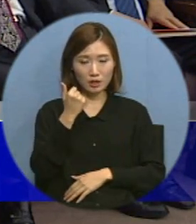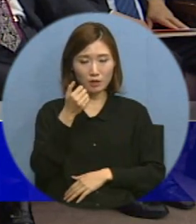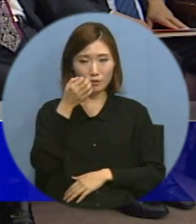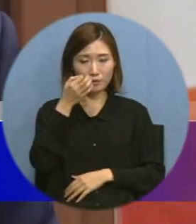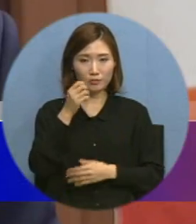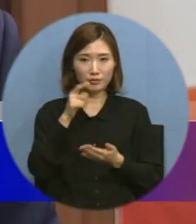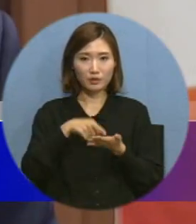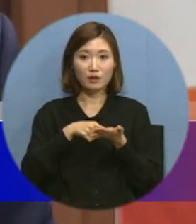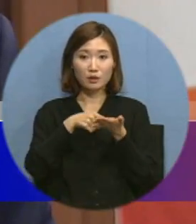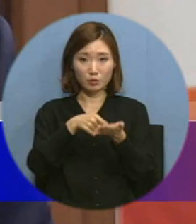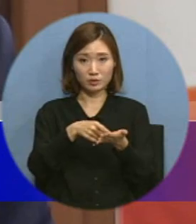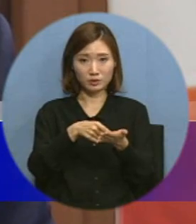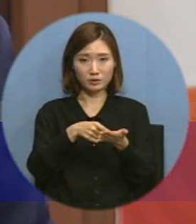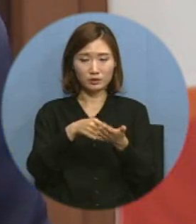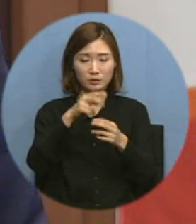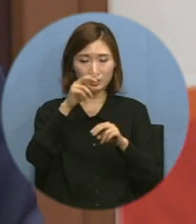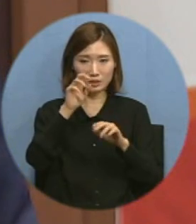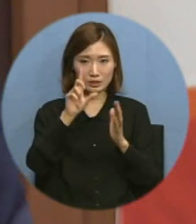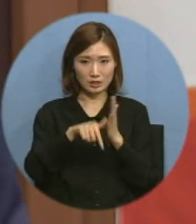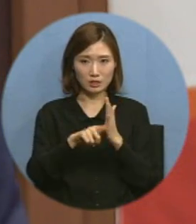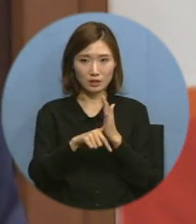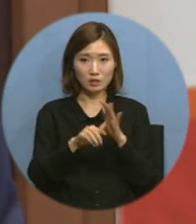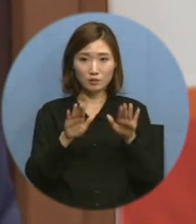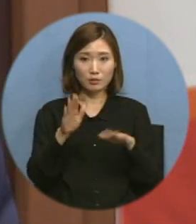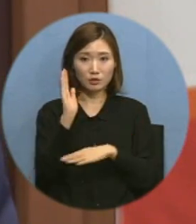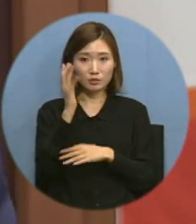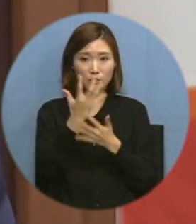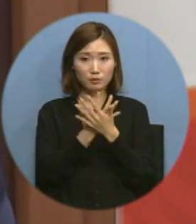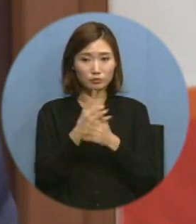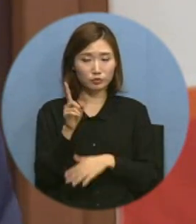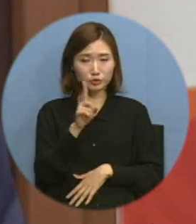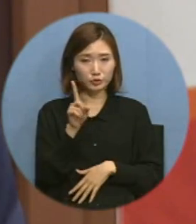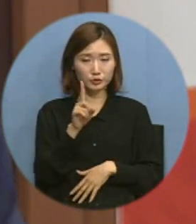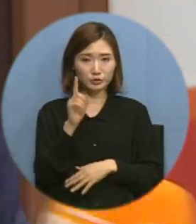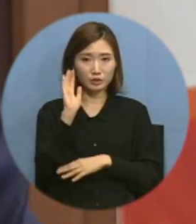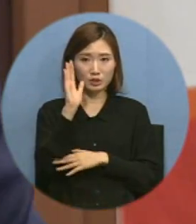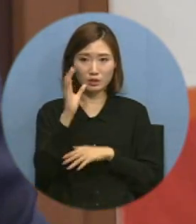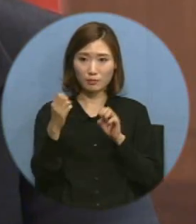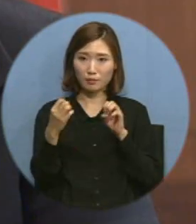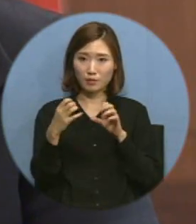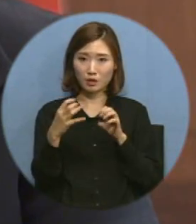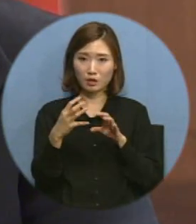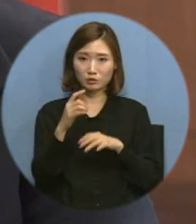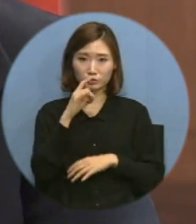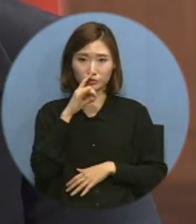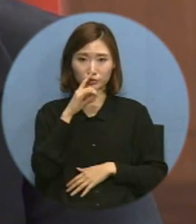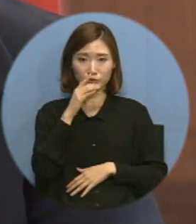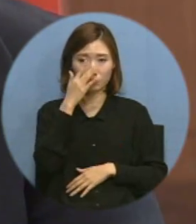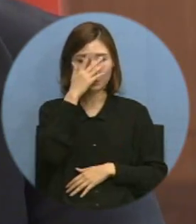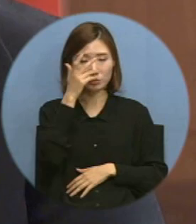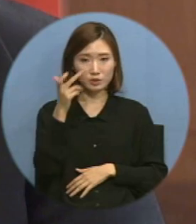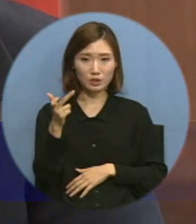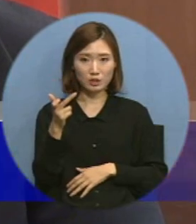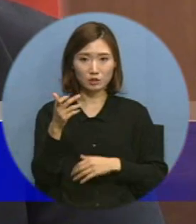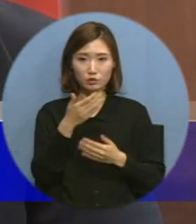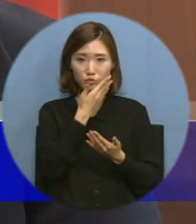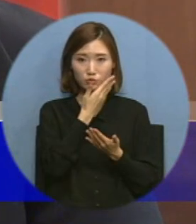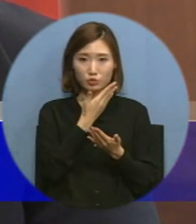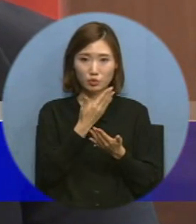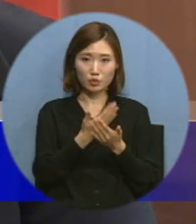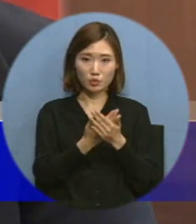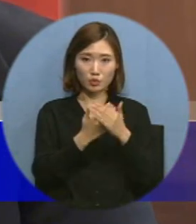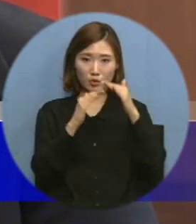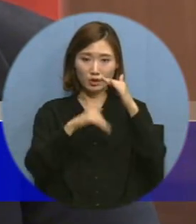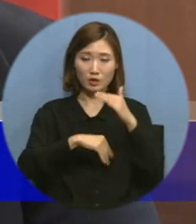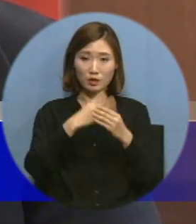자리입니다네 그렇다면 이번 세미나에서는 어떤 그 얘기들이 이제 오가게 되나요 용산에서 주요 현안 이제네